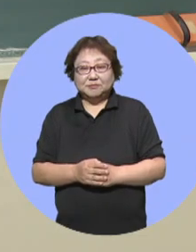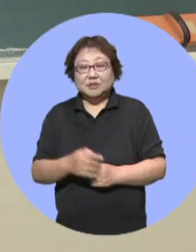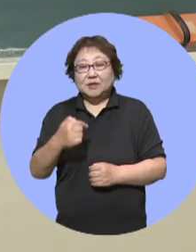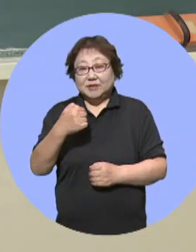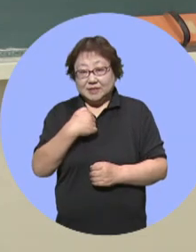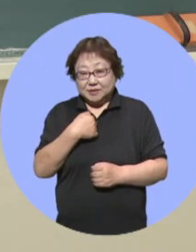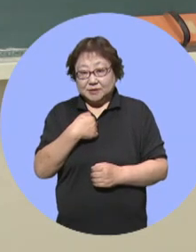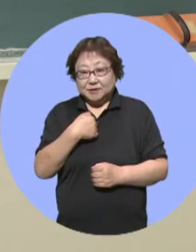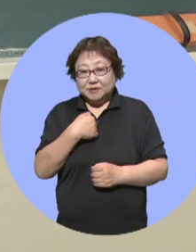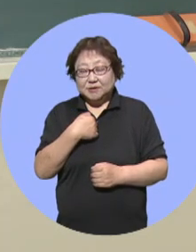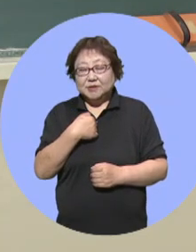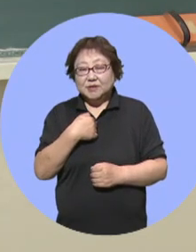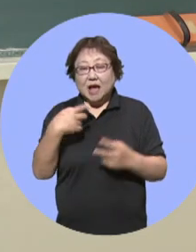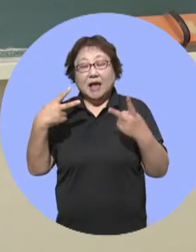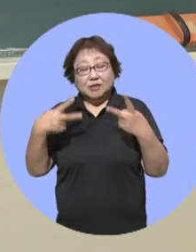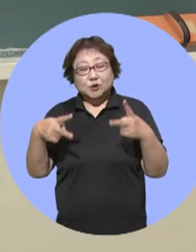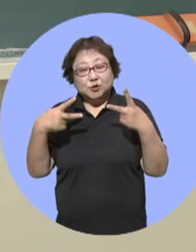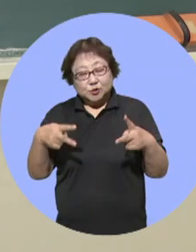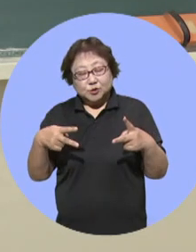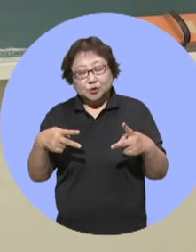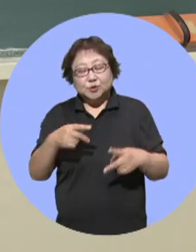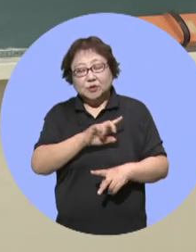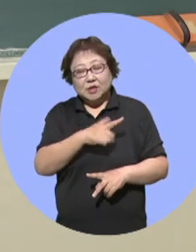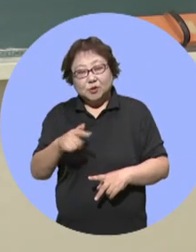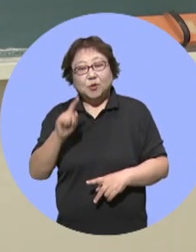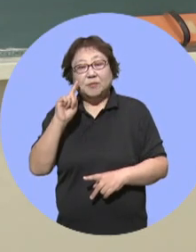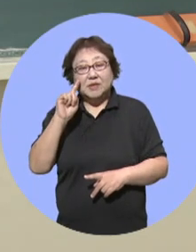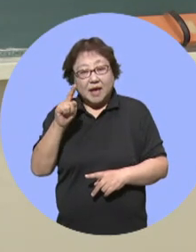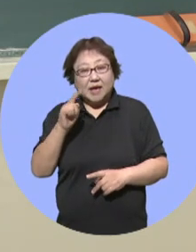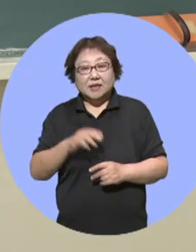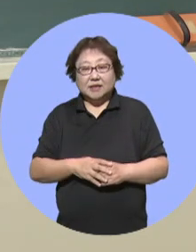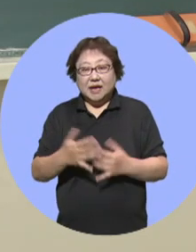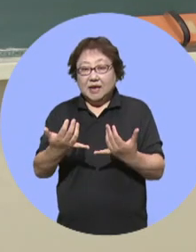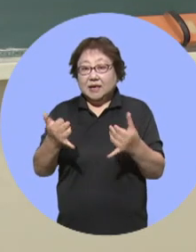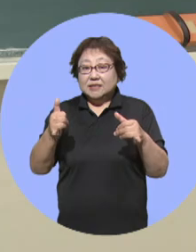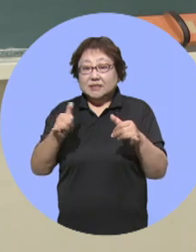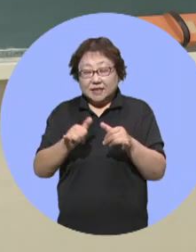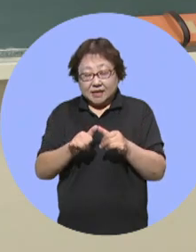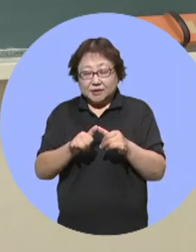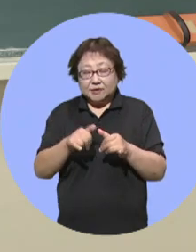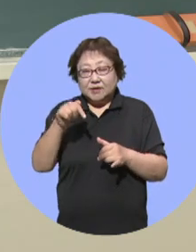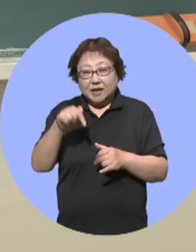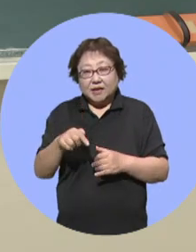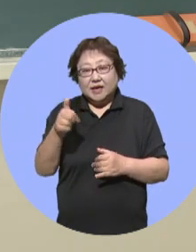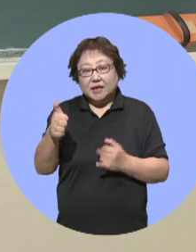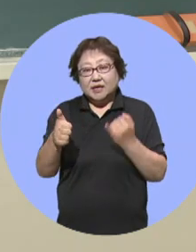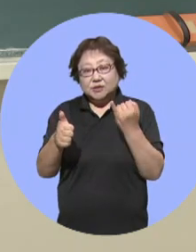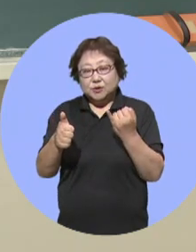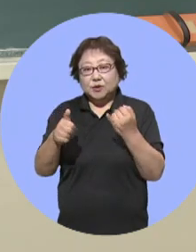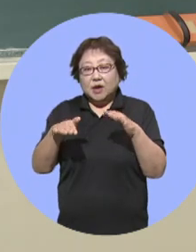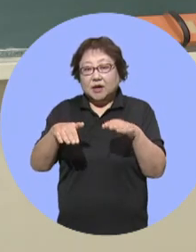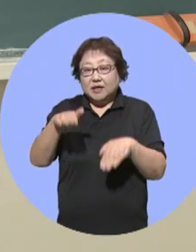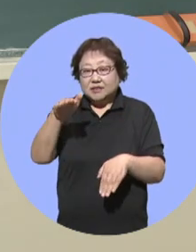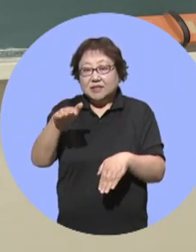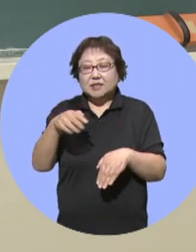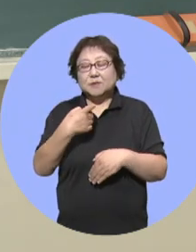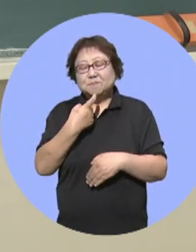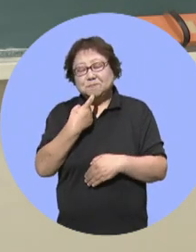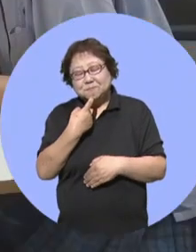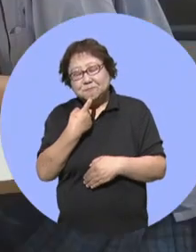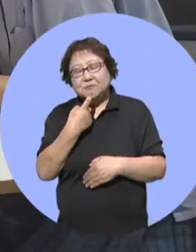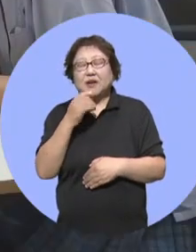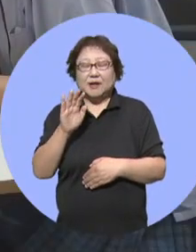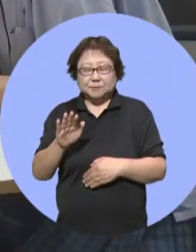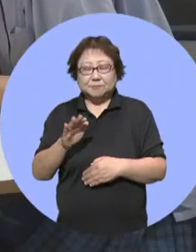私自身ニュースを日頃から見ていたときに、社会における男女の格差にすごく疑問を抱く点があって